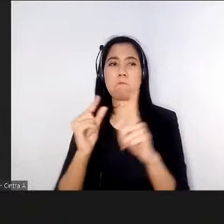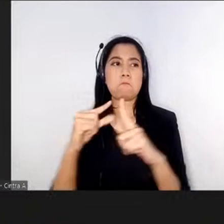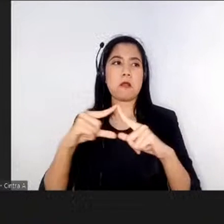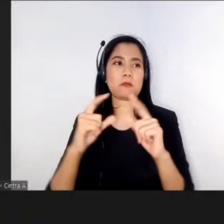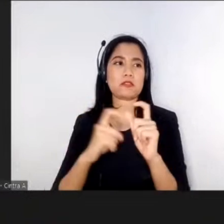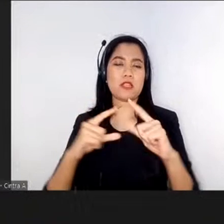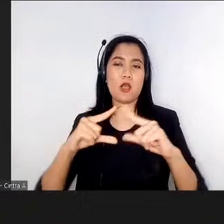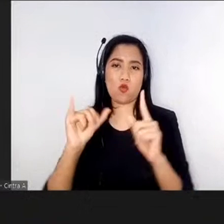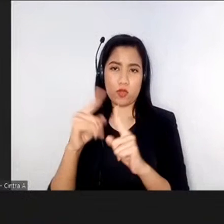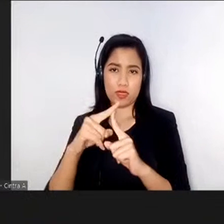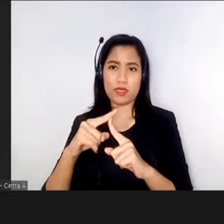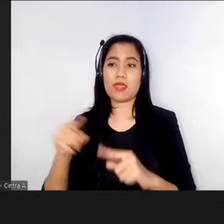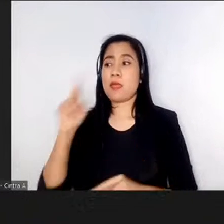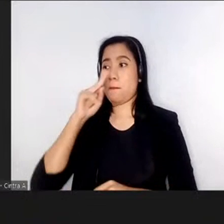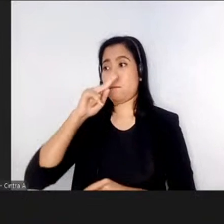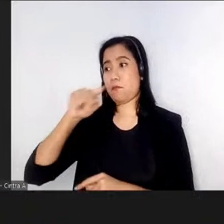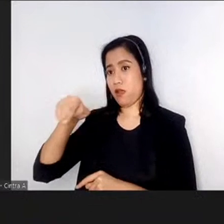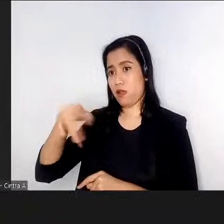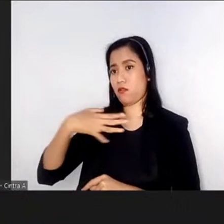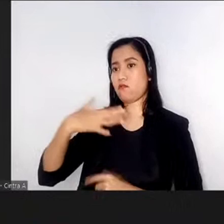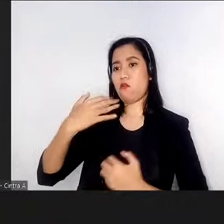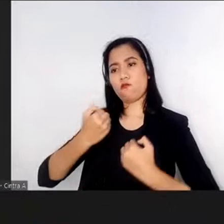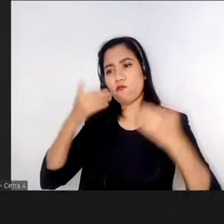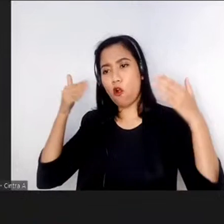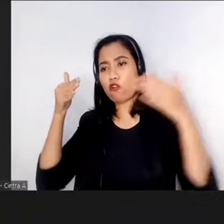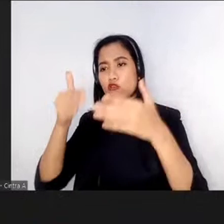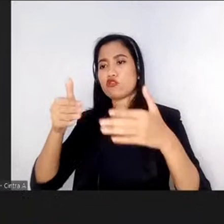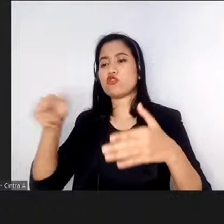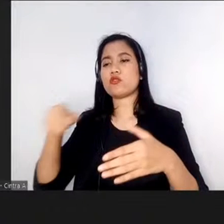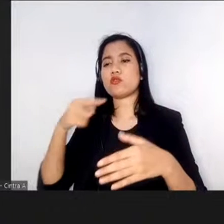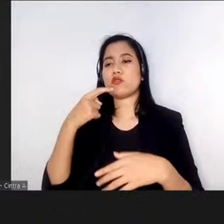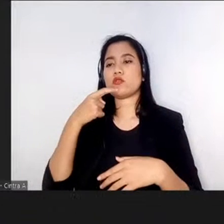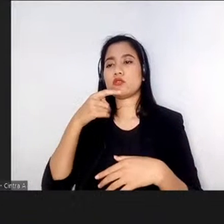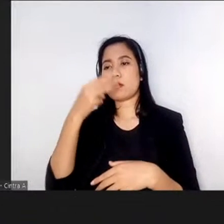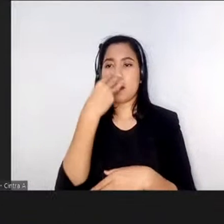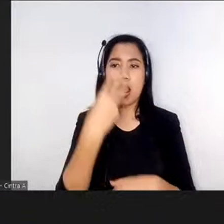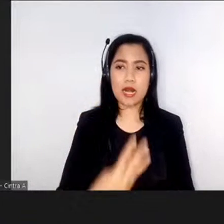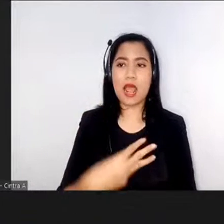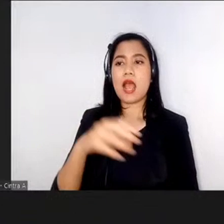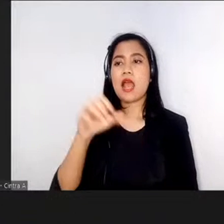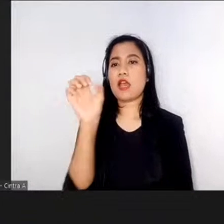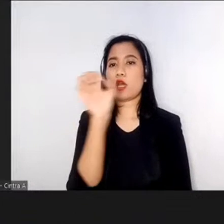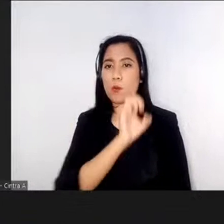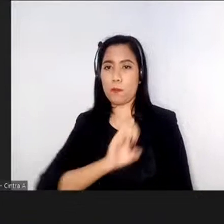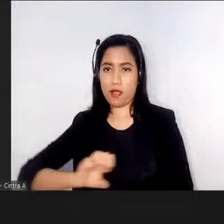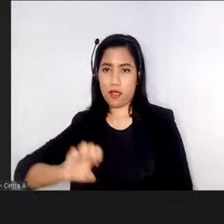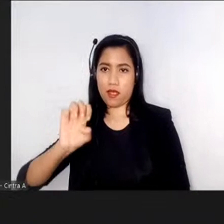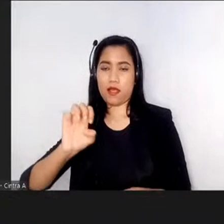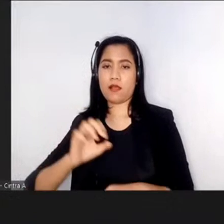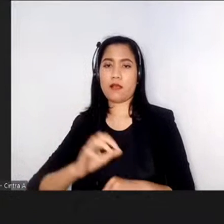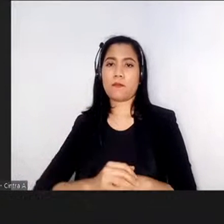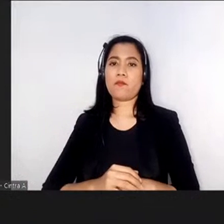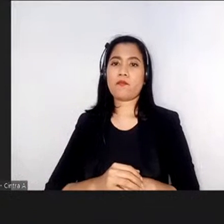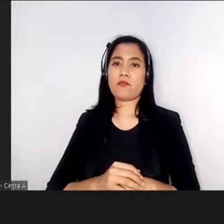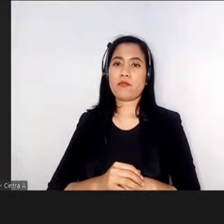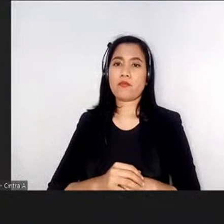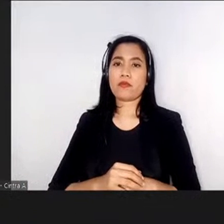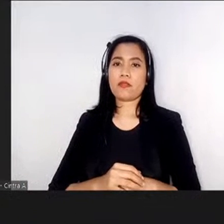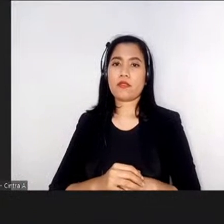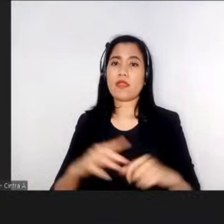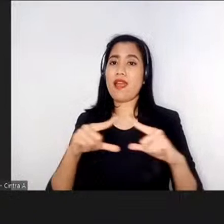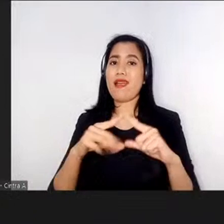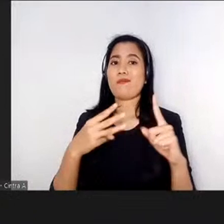mereka akan fokus pada parsar Belanda dan Eropa dan ABN Amro melakukan banyak kegiatan di